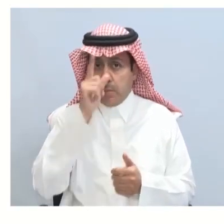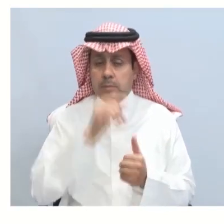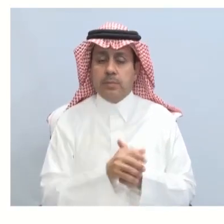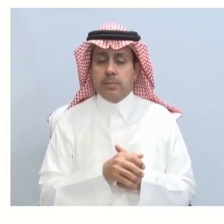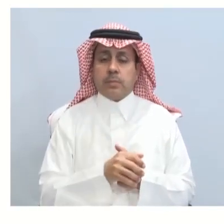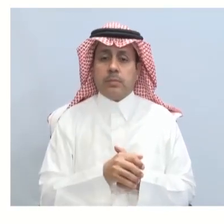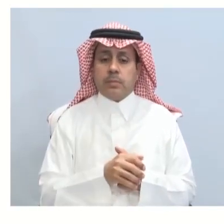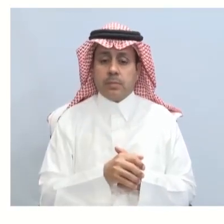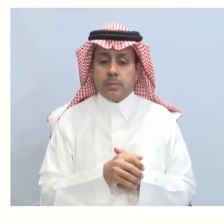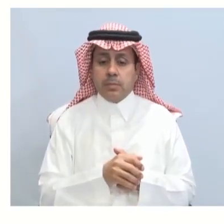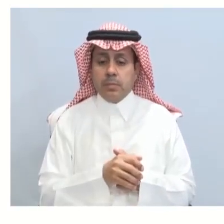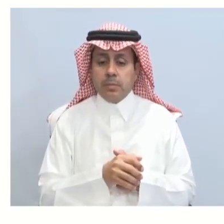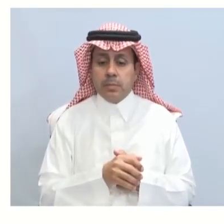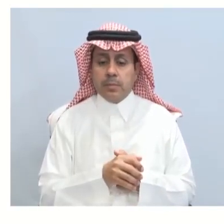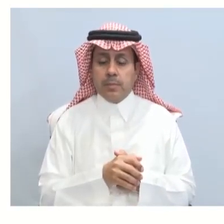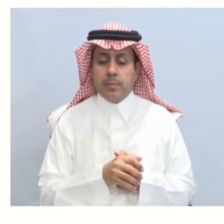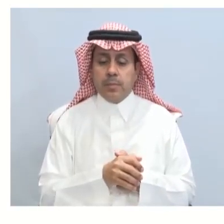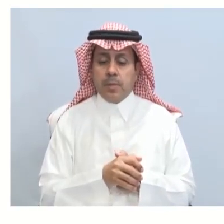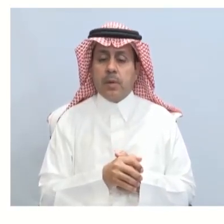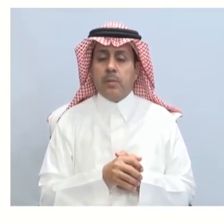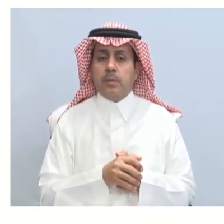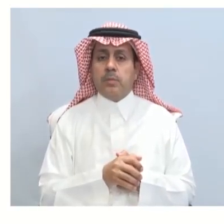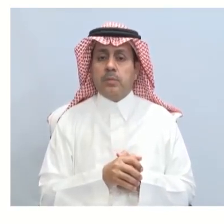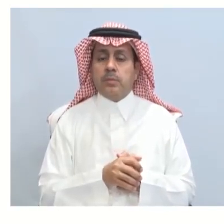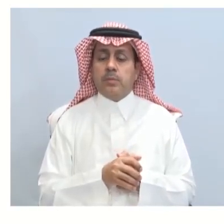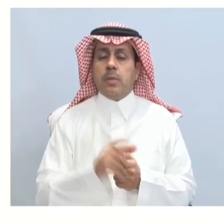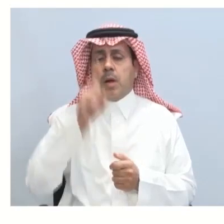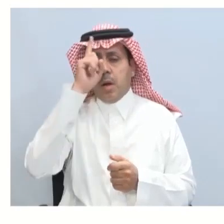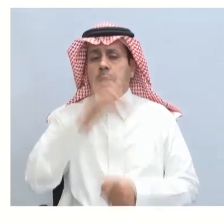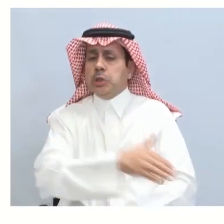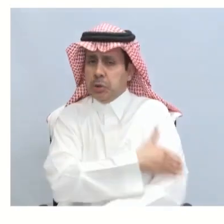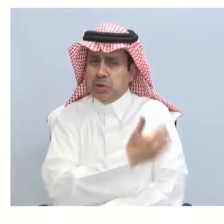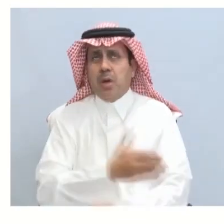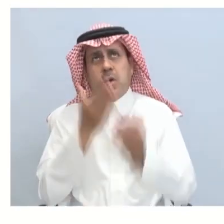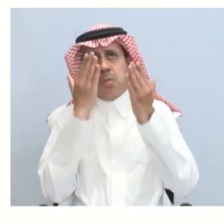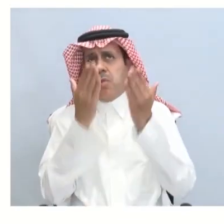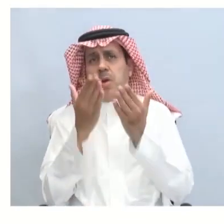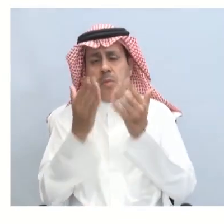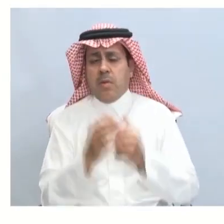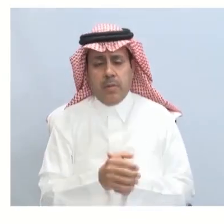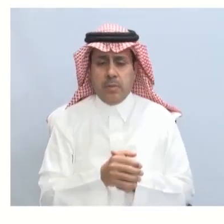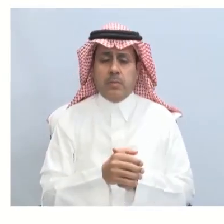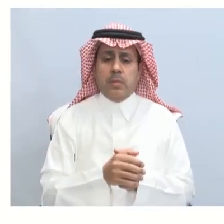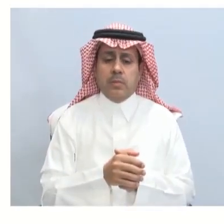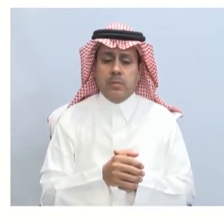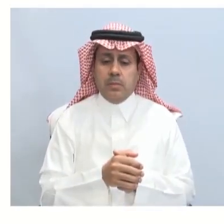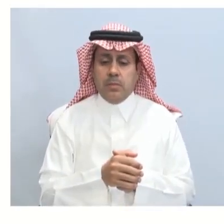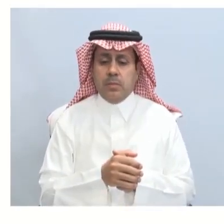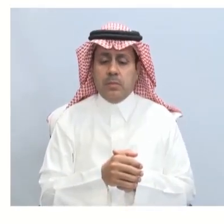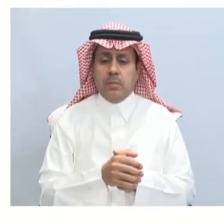الله لا يغفر ان يشرك به ويغفر ما دون ذلك لمن يشاء فهذا ما يتعلق